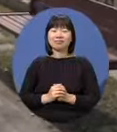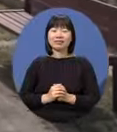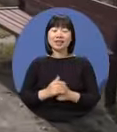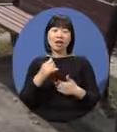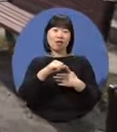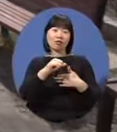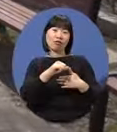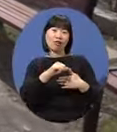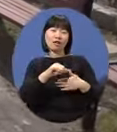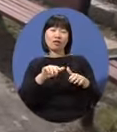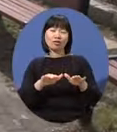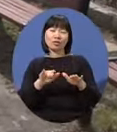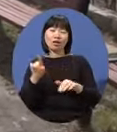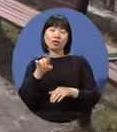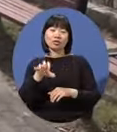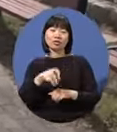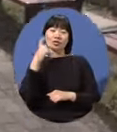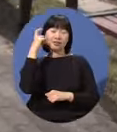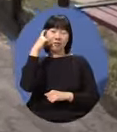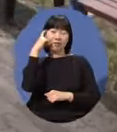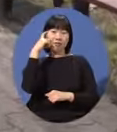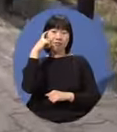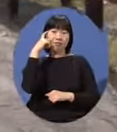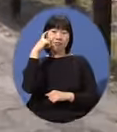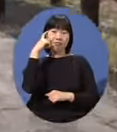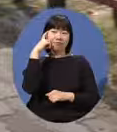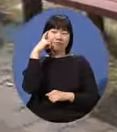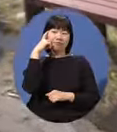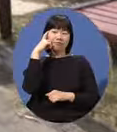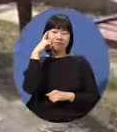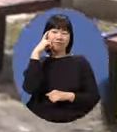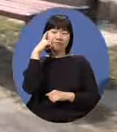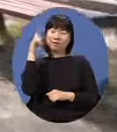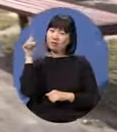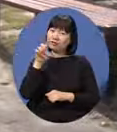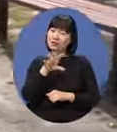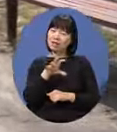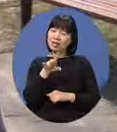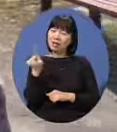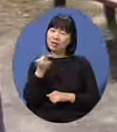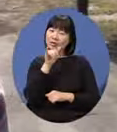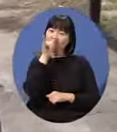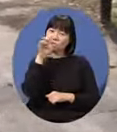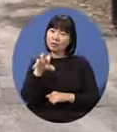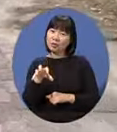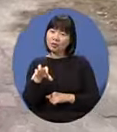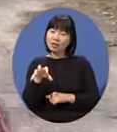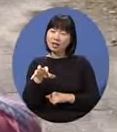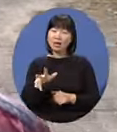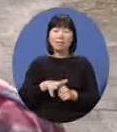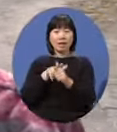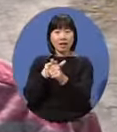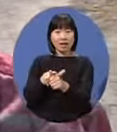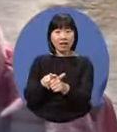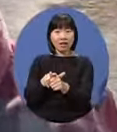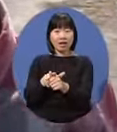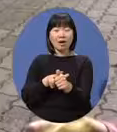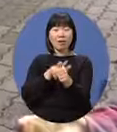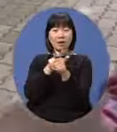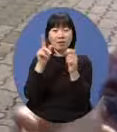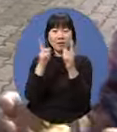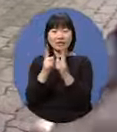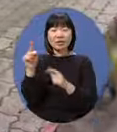현서야, 여기가 어디일까? 어? 어디일까? 뭐가 있는 곳일까, 현서야? 말. 말 만나러